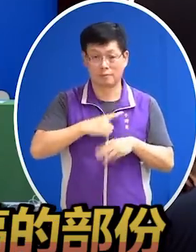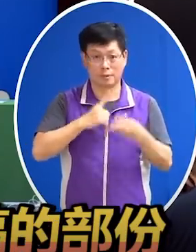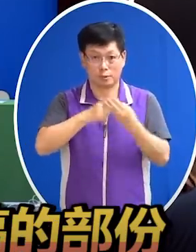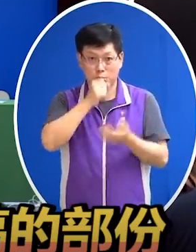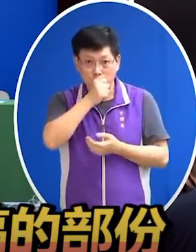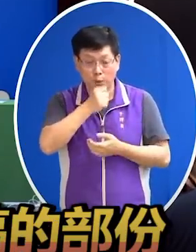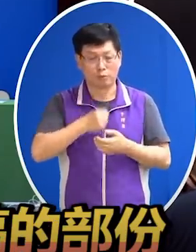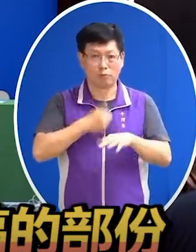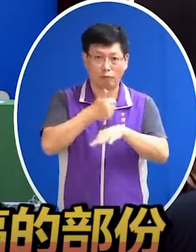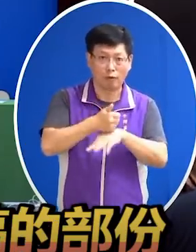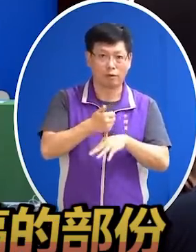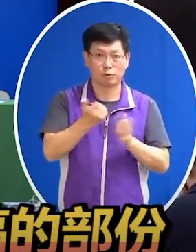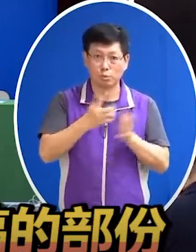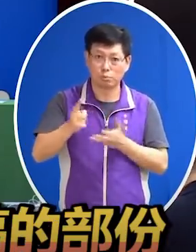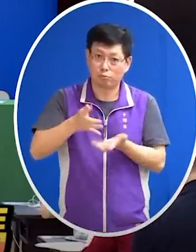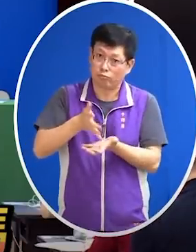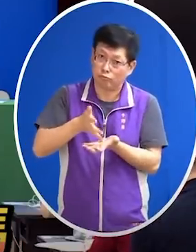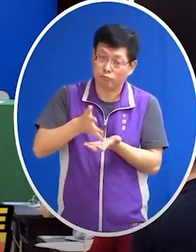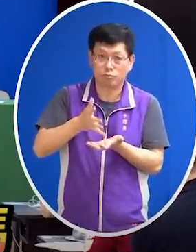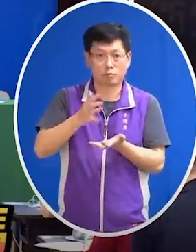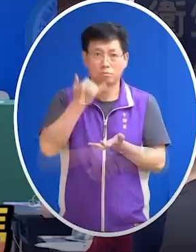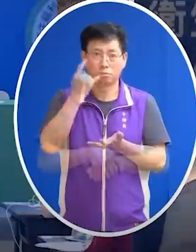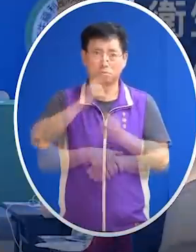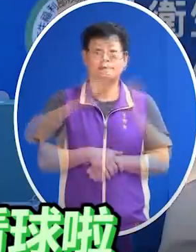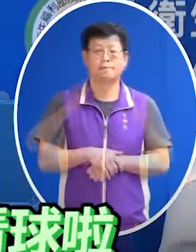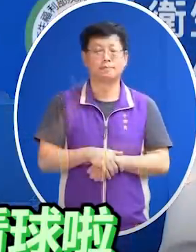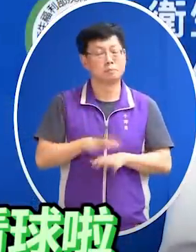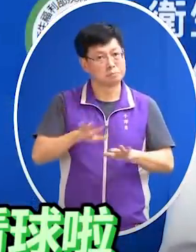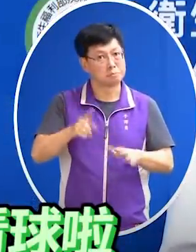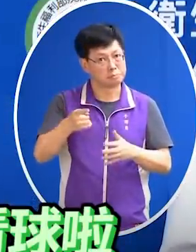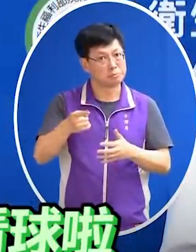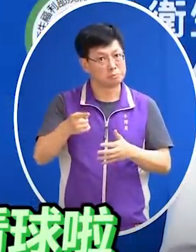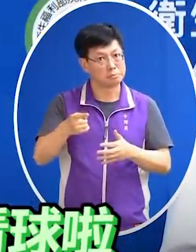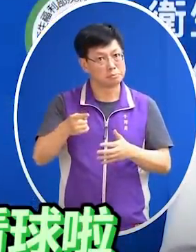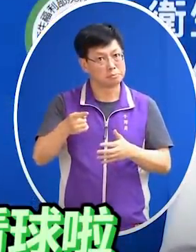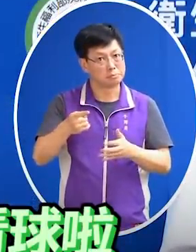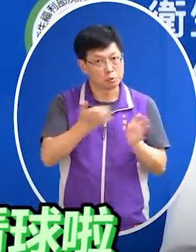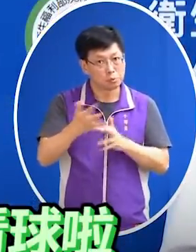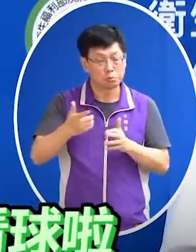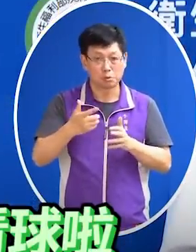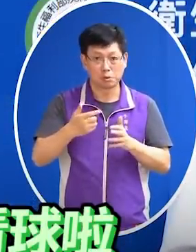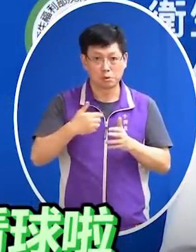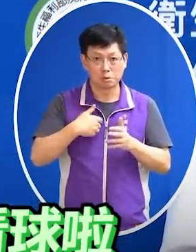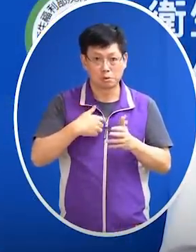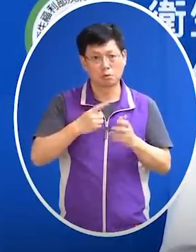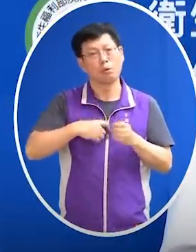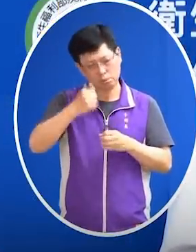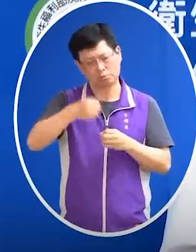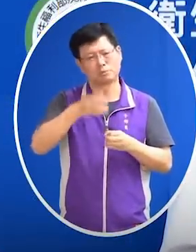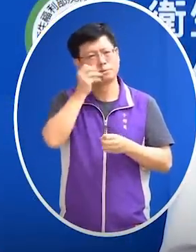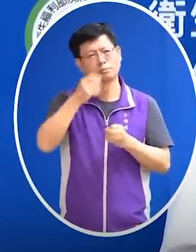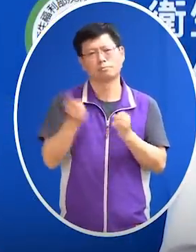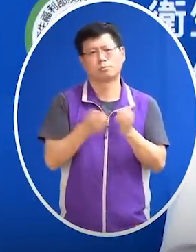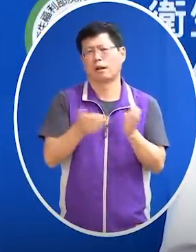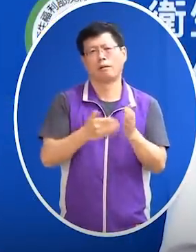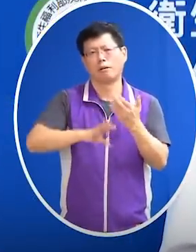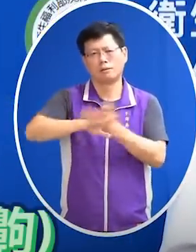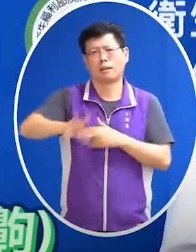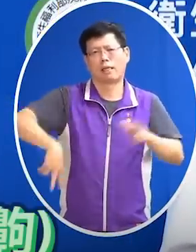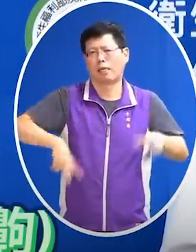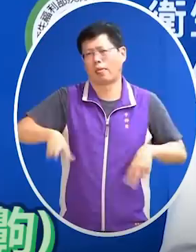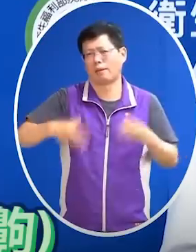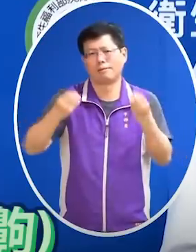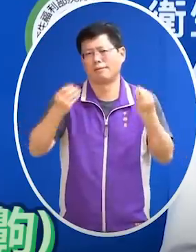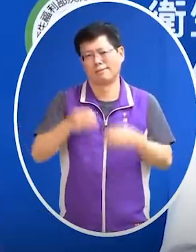台？如果有先准备一些讲稿的部分，可以跟我们分享吗？ 现在就准备是要去看球了，其他都没有准